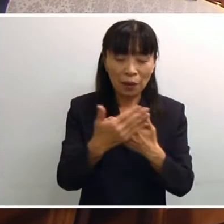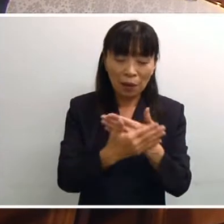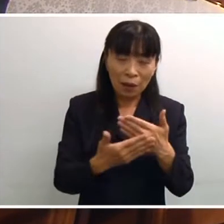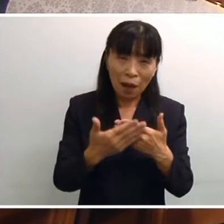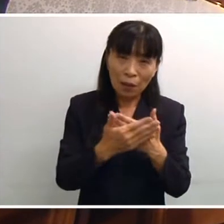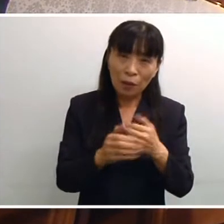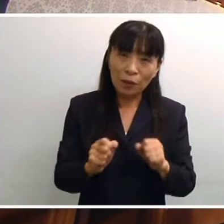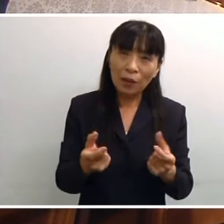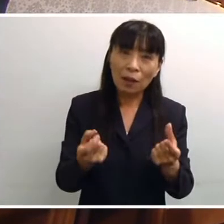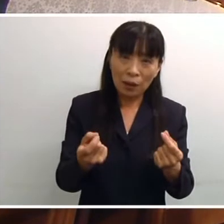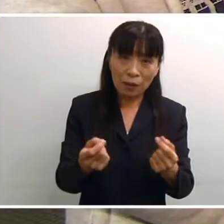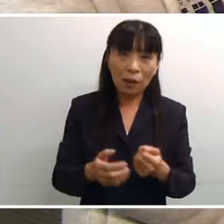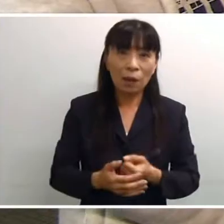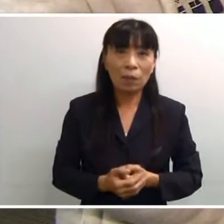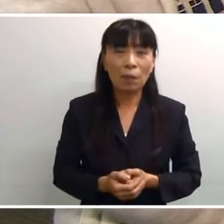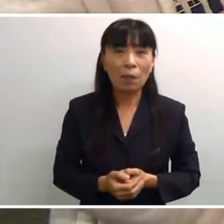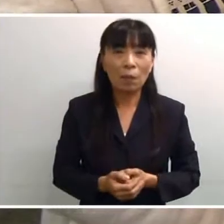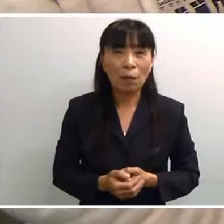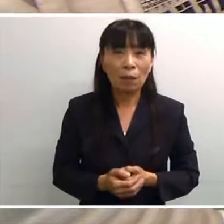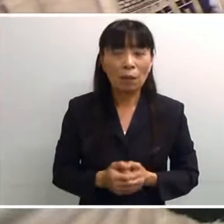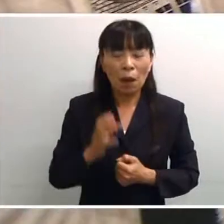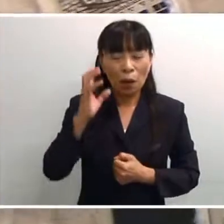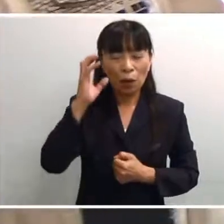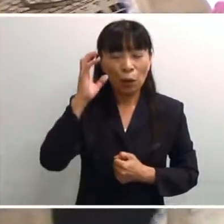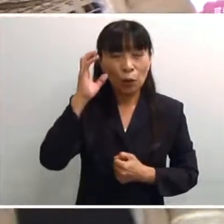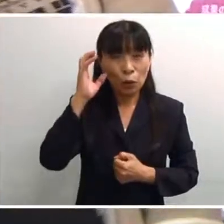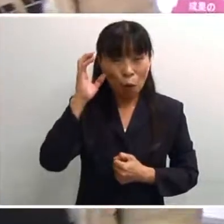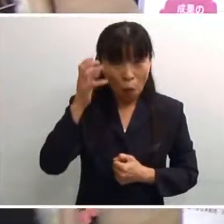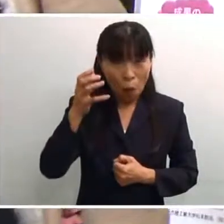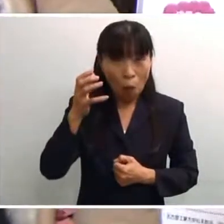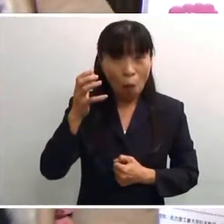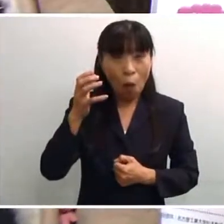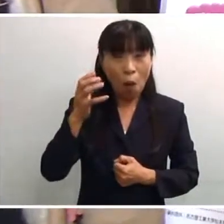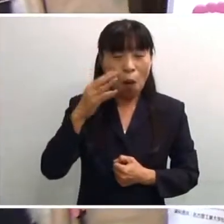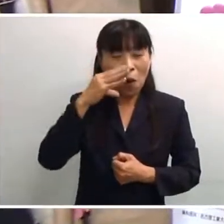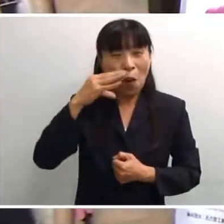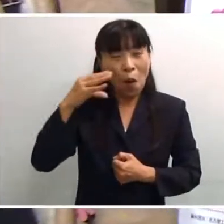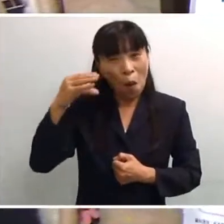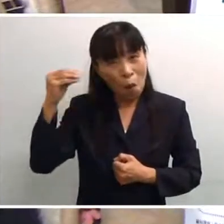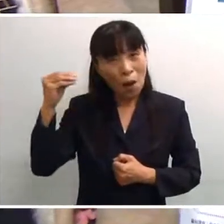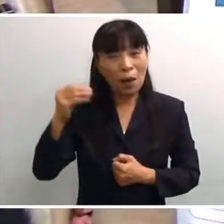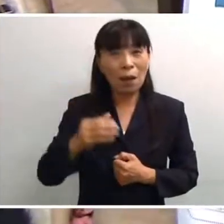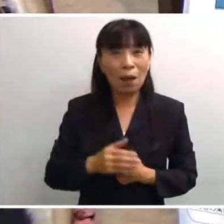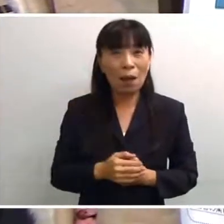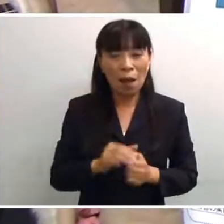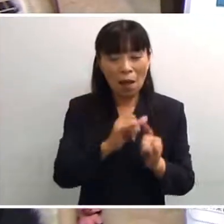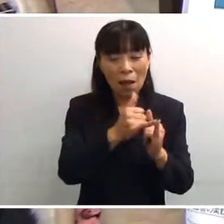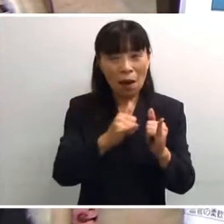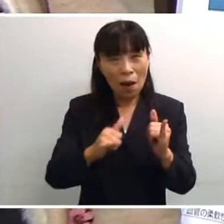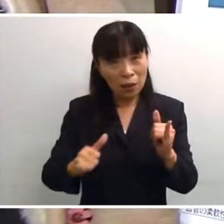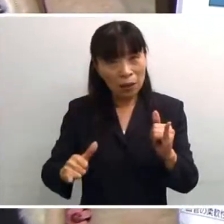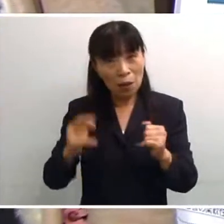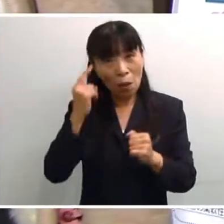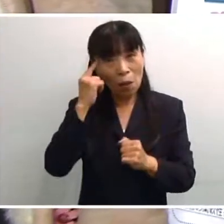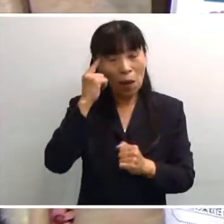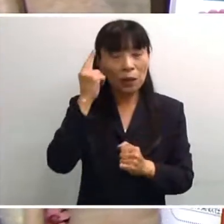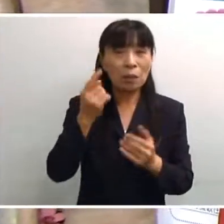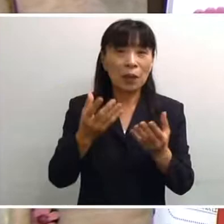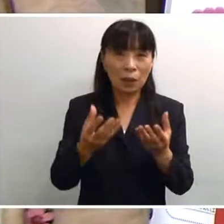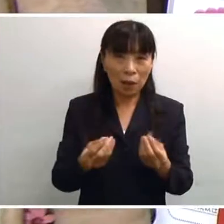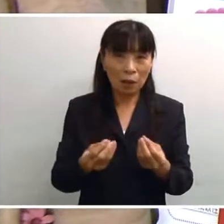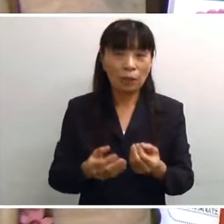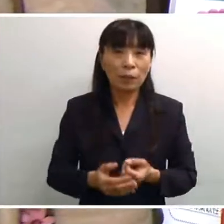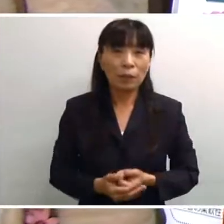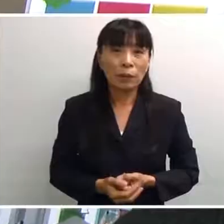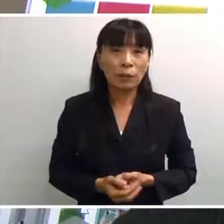切にしてきたんですね。 すごい豪華な感じで歴史がとても感じられ